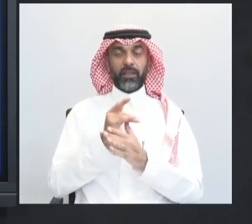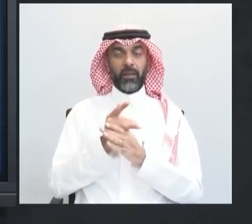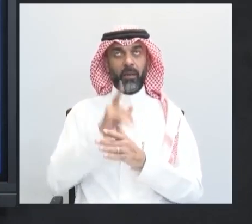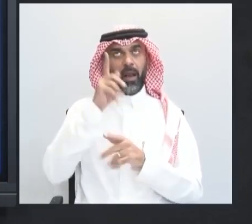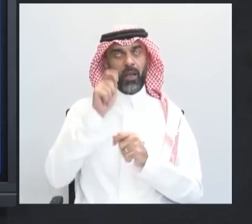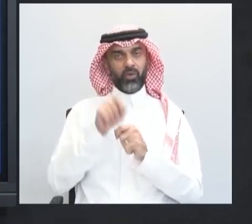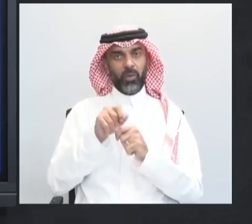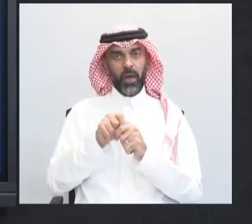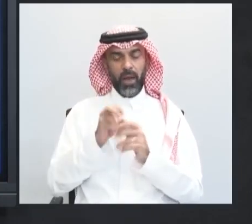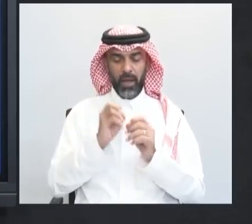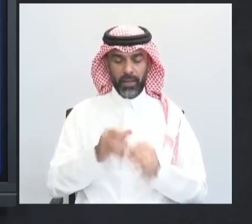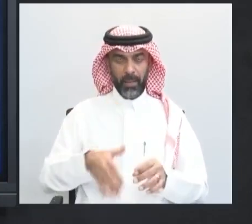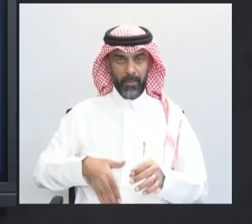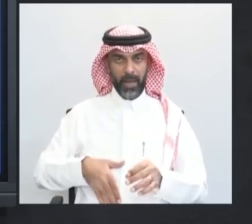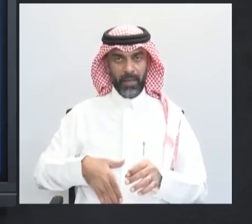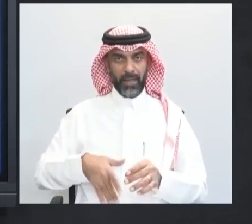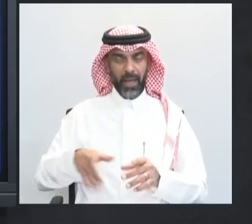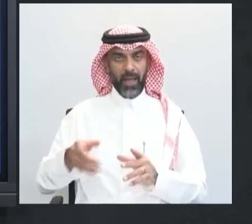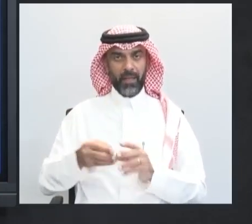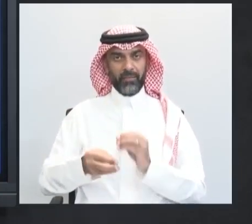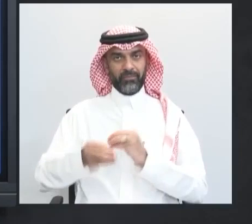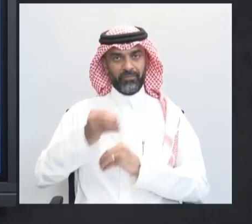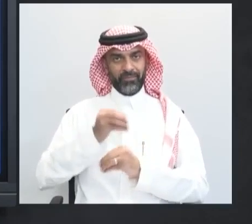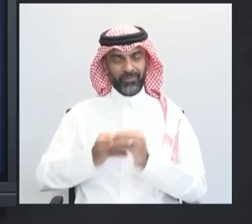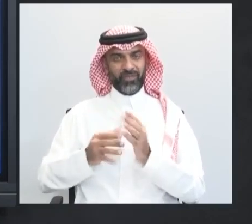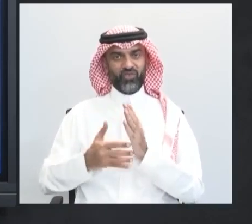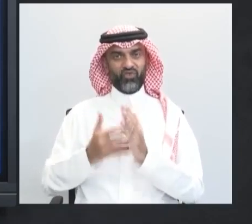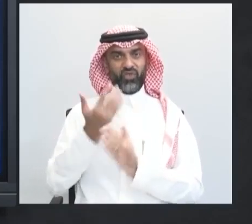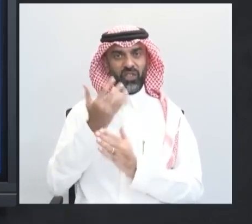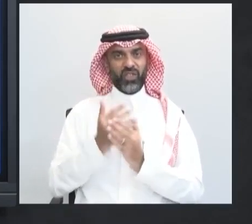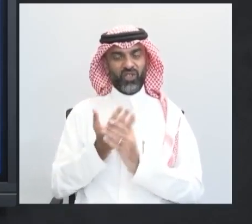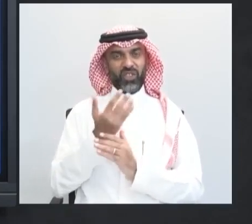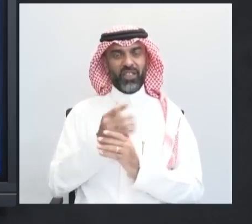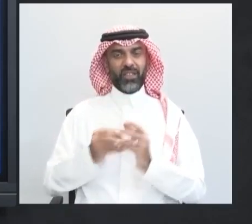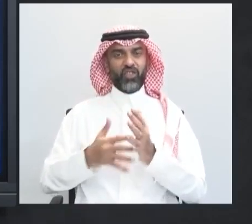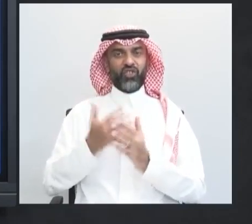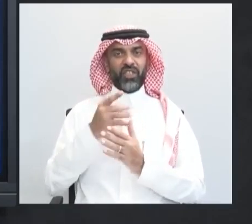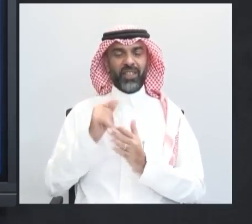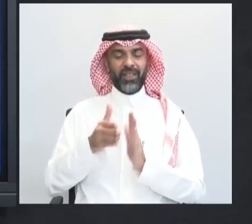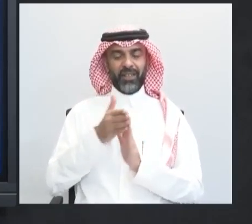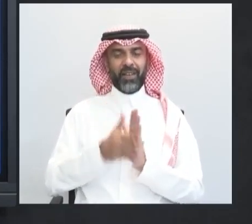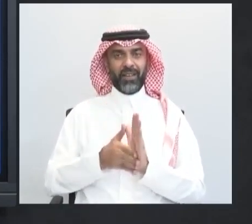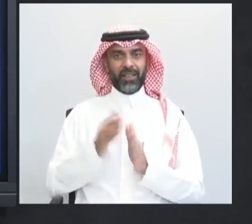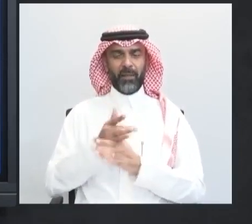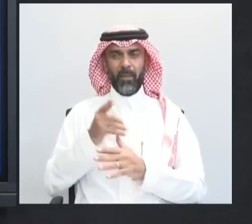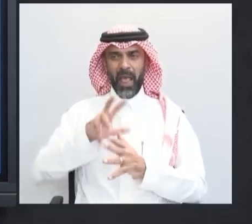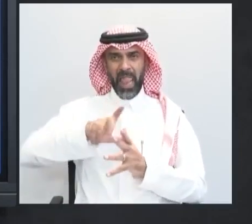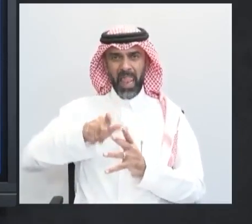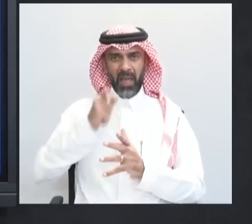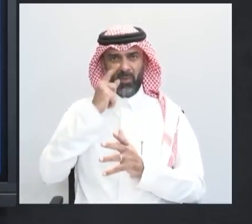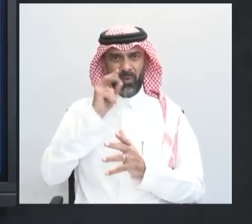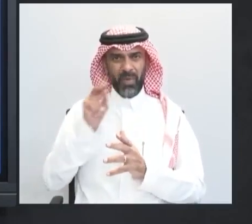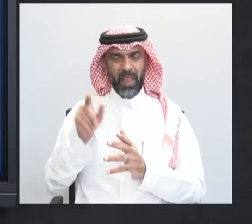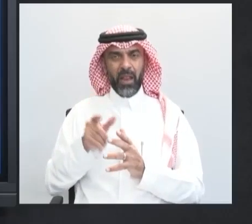وتعالى هيا لهذه المعده هذه الخلايا المتجدده التي تجدد هذه البطانه تكون لنا طبقات جديده كل